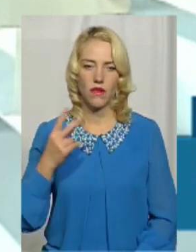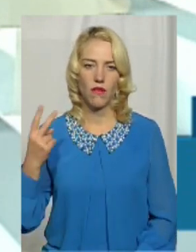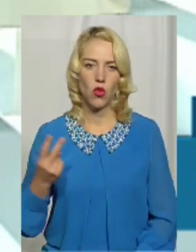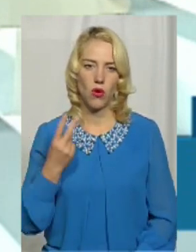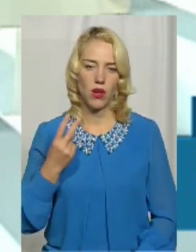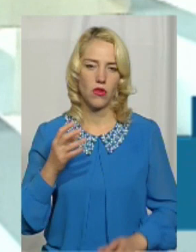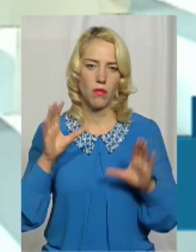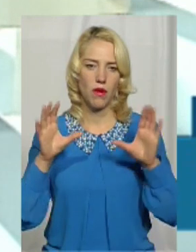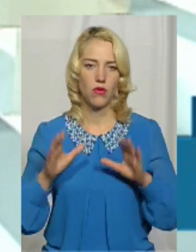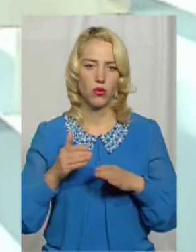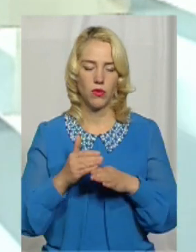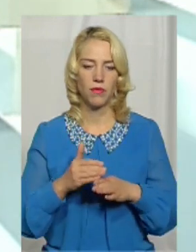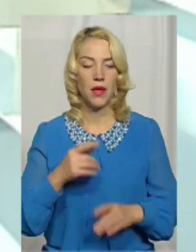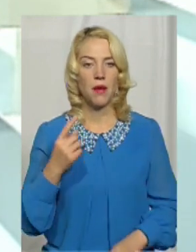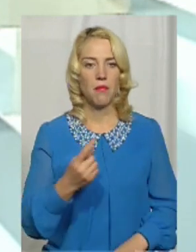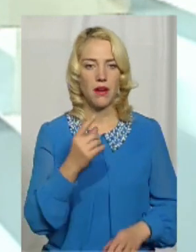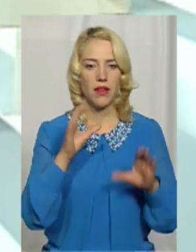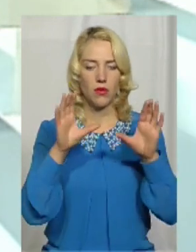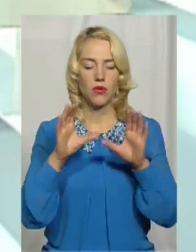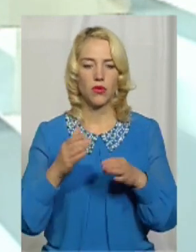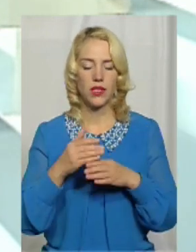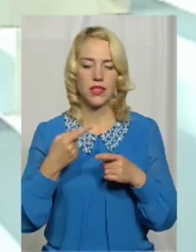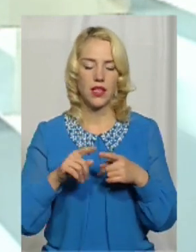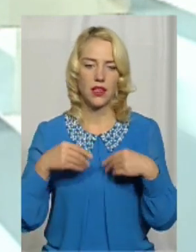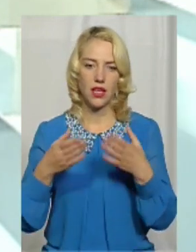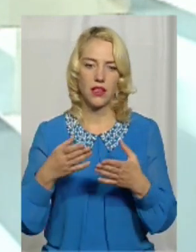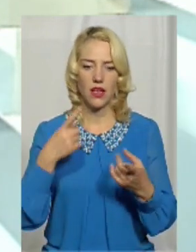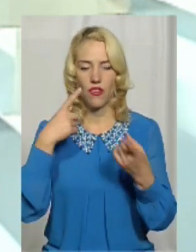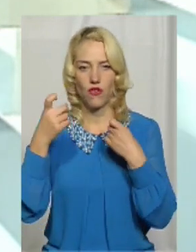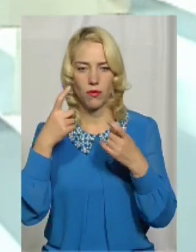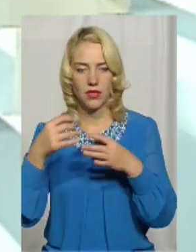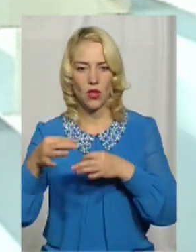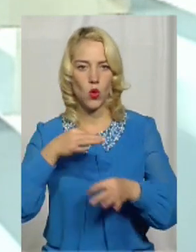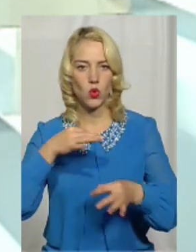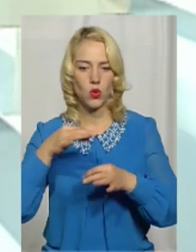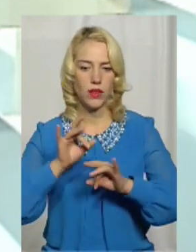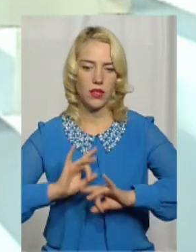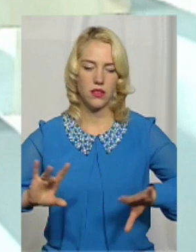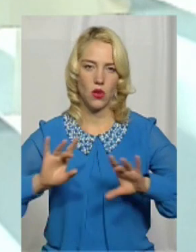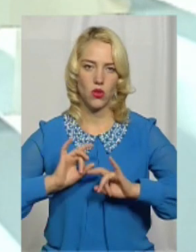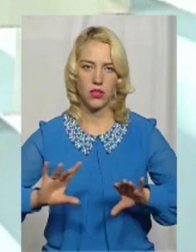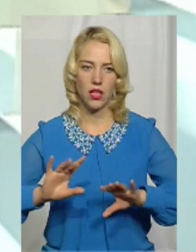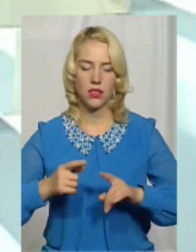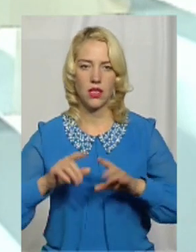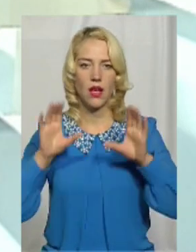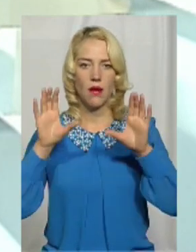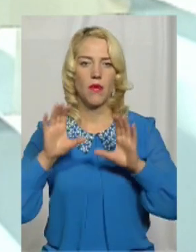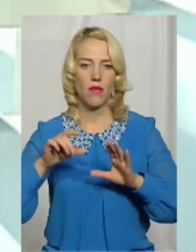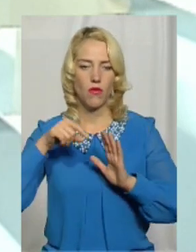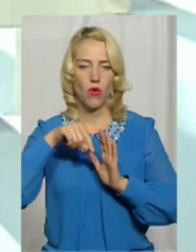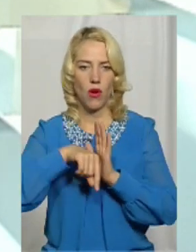правової допомоги. Первинна правова допомога – це надання інформації, консультацій, роз'яснень правового